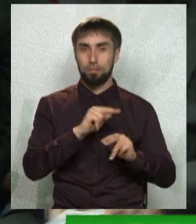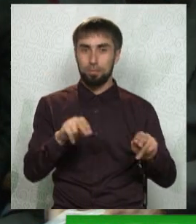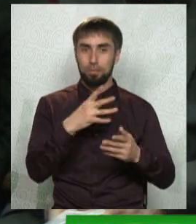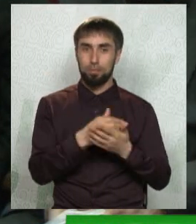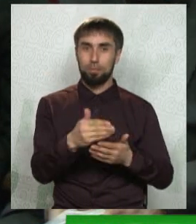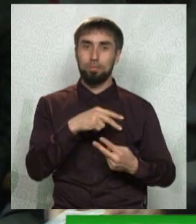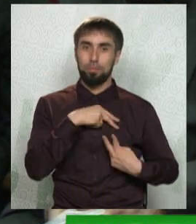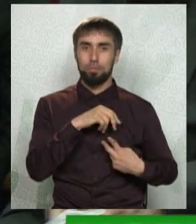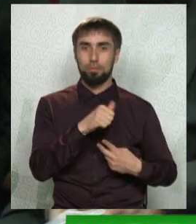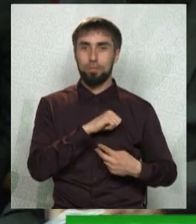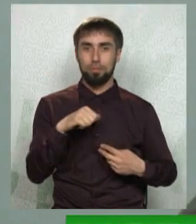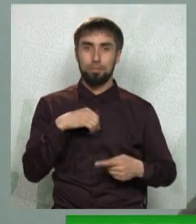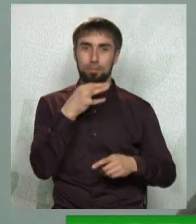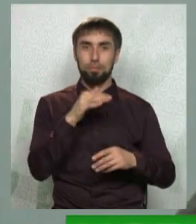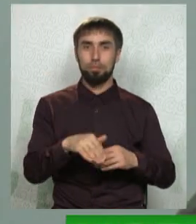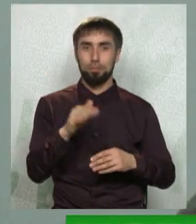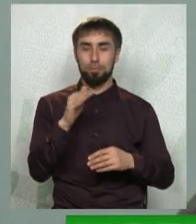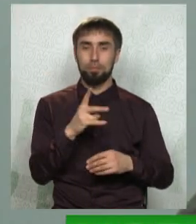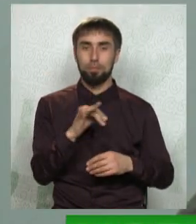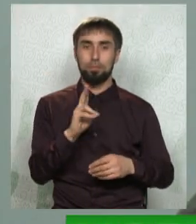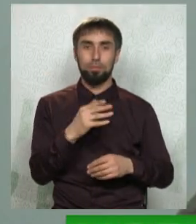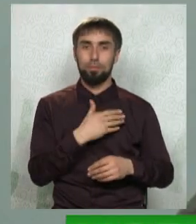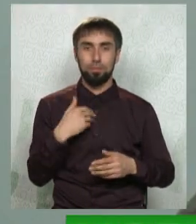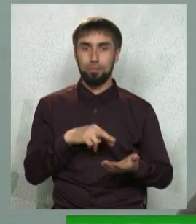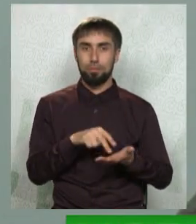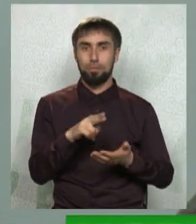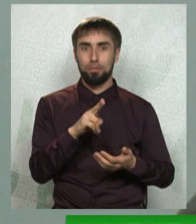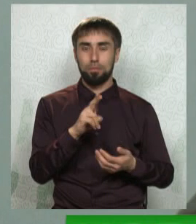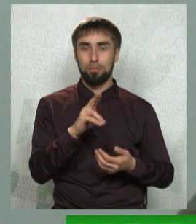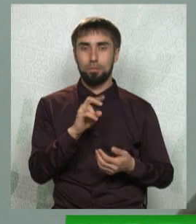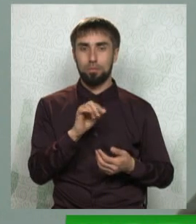к труду с самого детства. Никто не хочет идти комбайнеры.